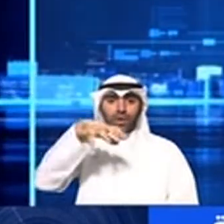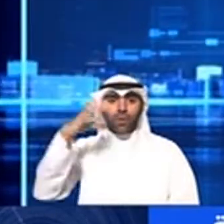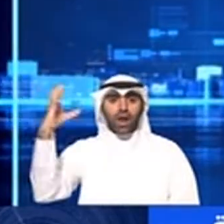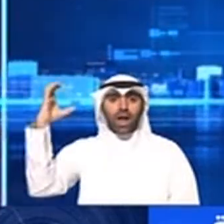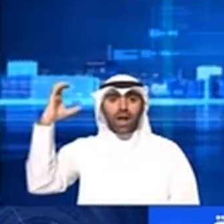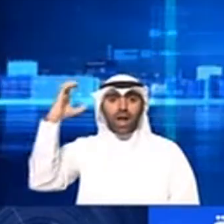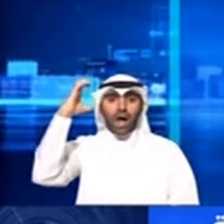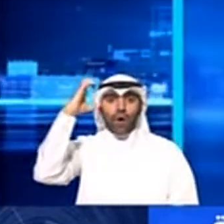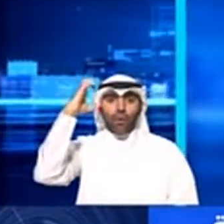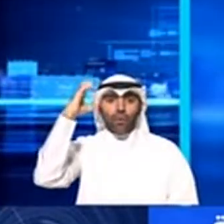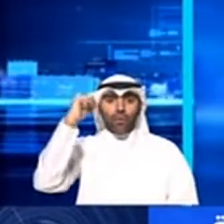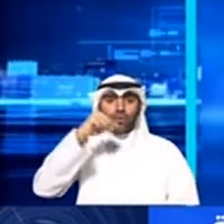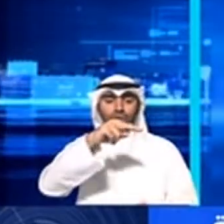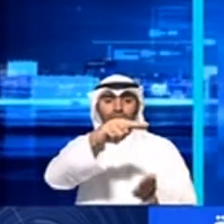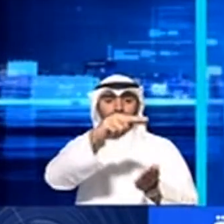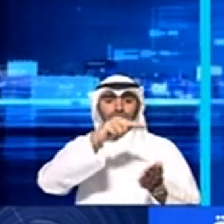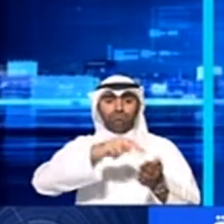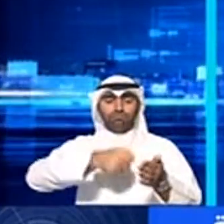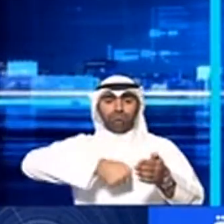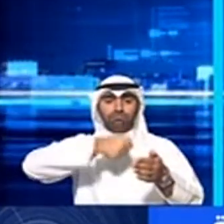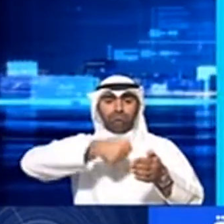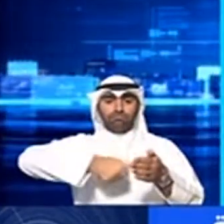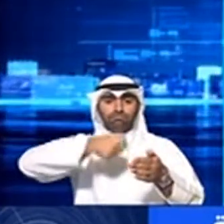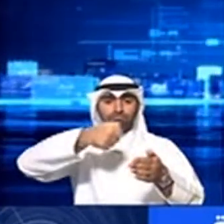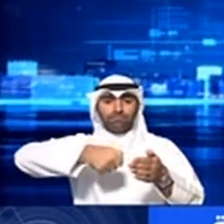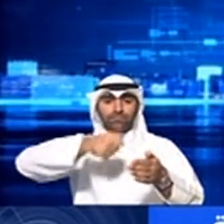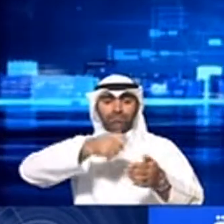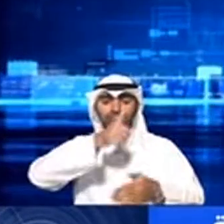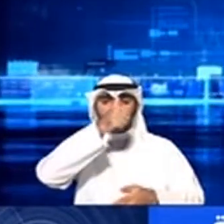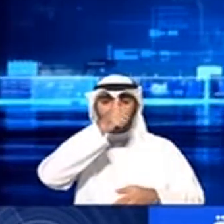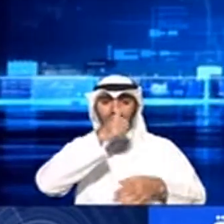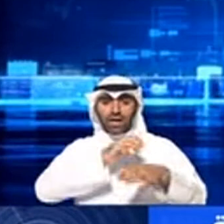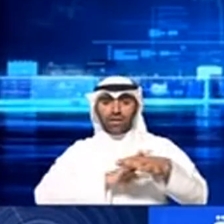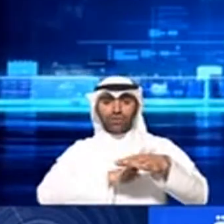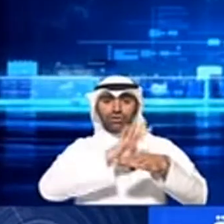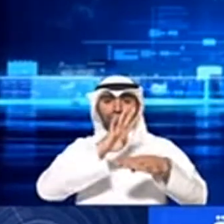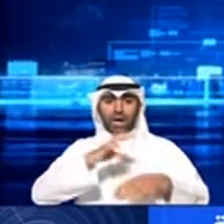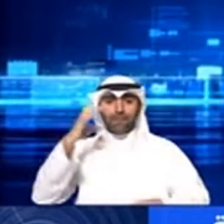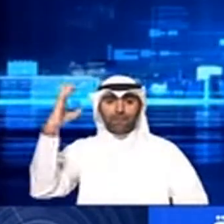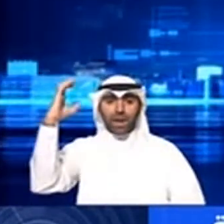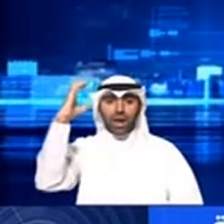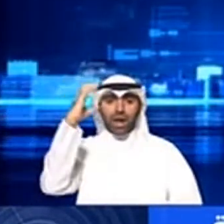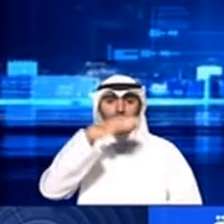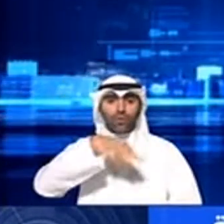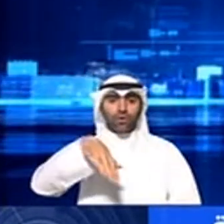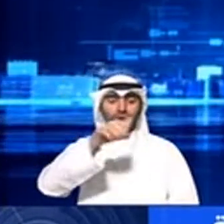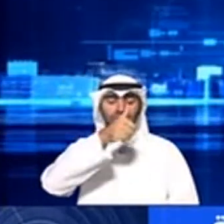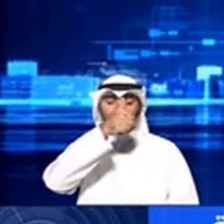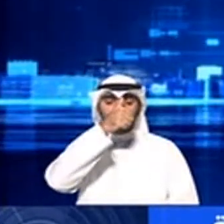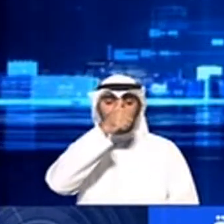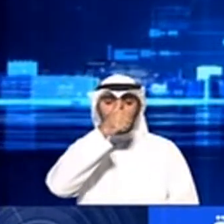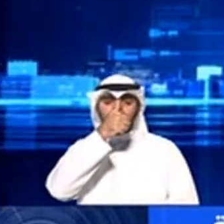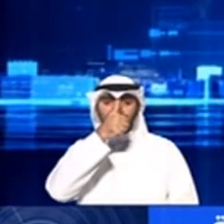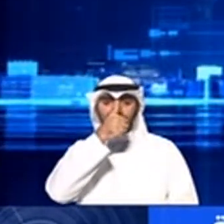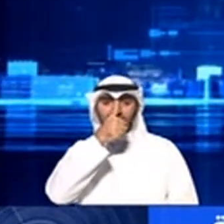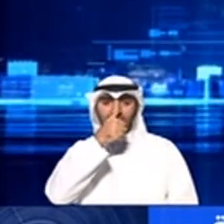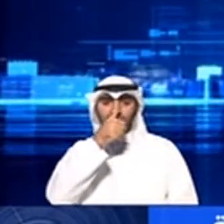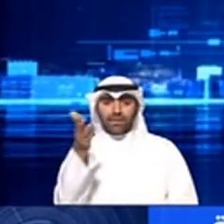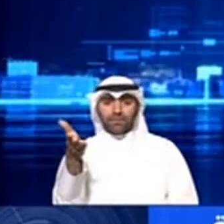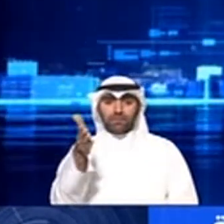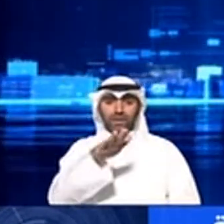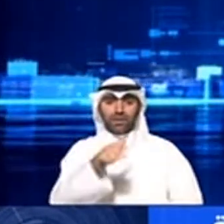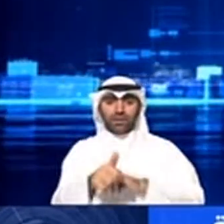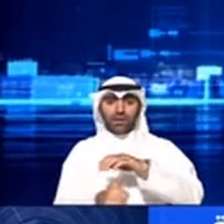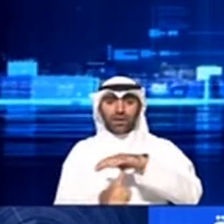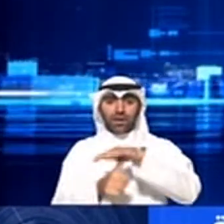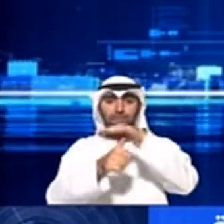فخامته باسمه وباسم شعب جمهورية لاو الديمقراطية الشعبية عن خالص التعازي والمواساة لسموه حفظه